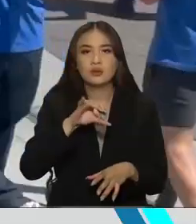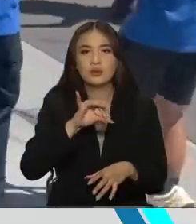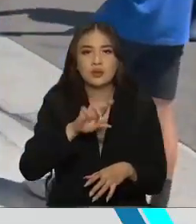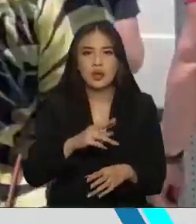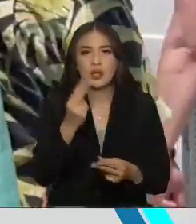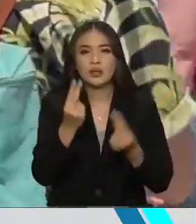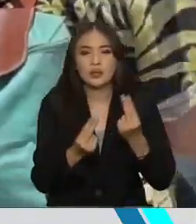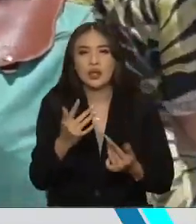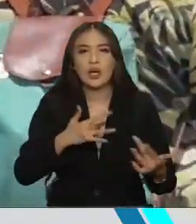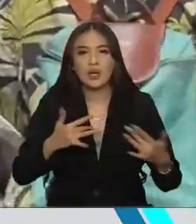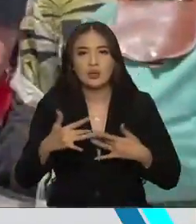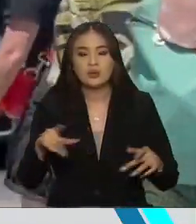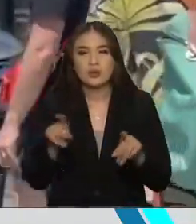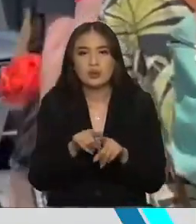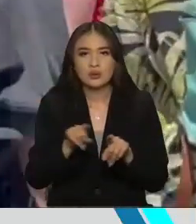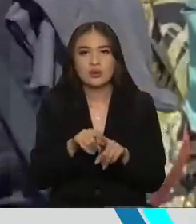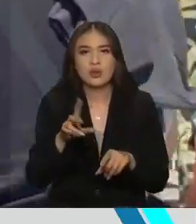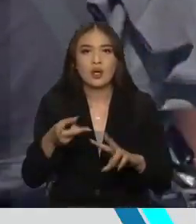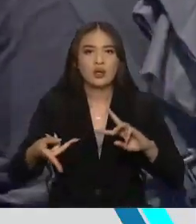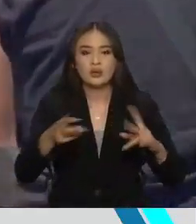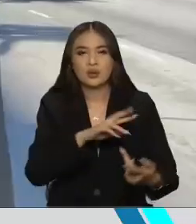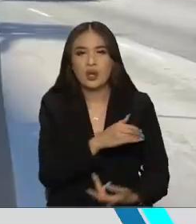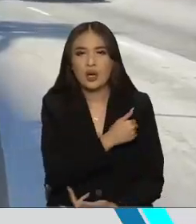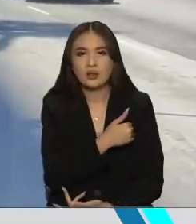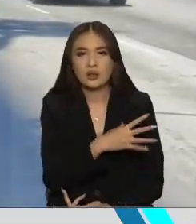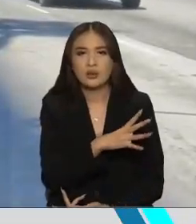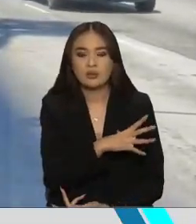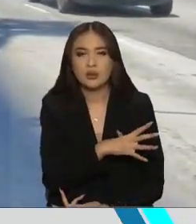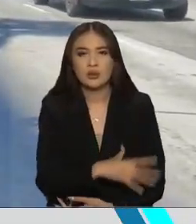ойнайтын актерларды да жасанды интеллектпен ауыстырмақ болды.